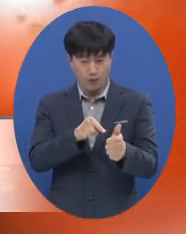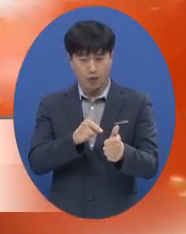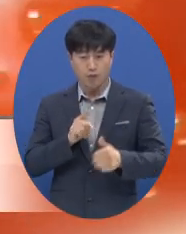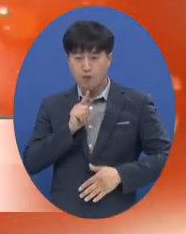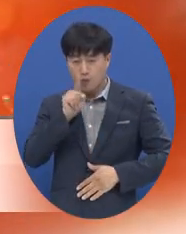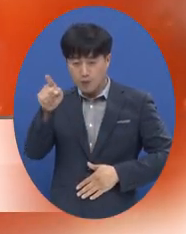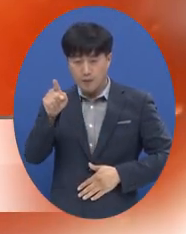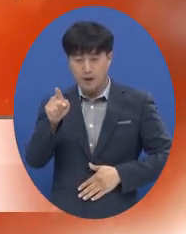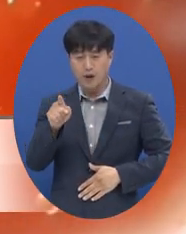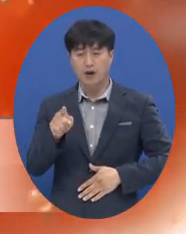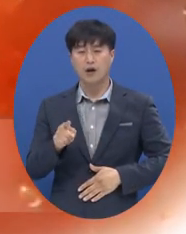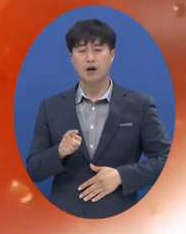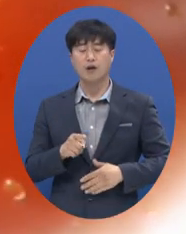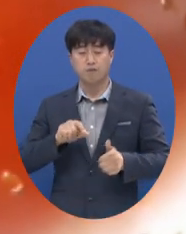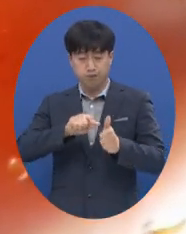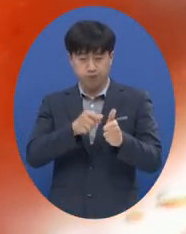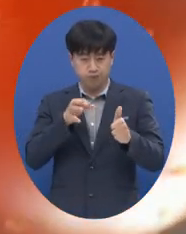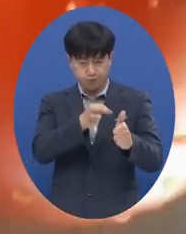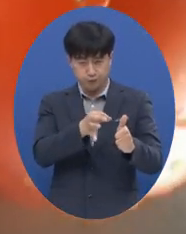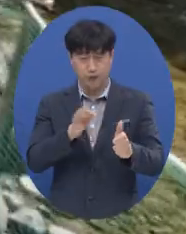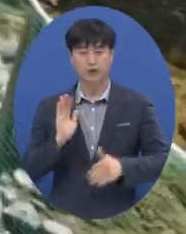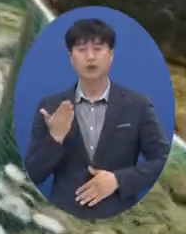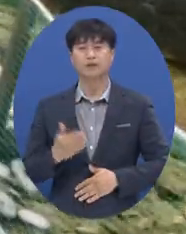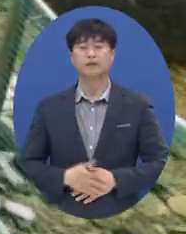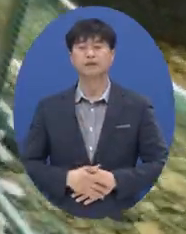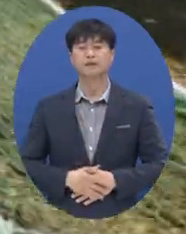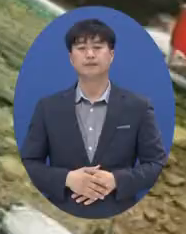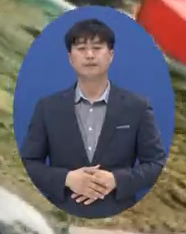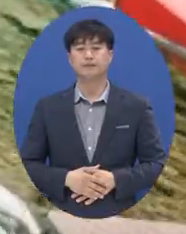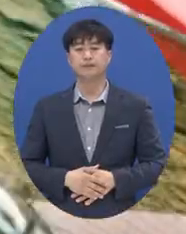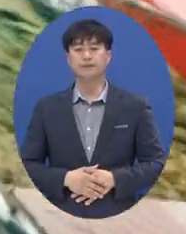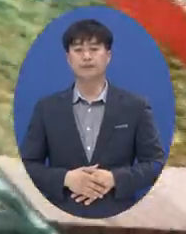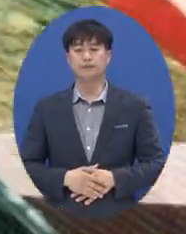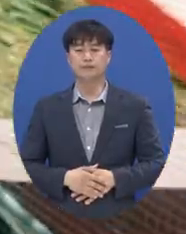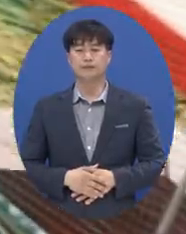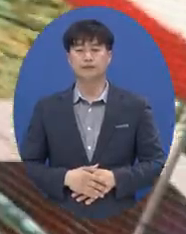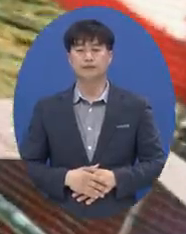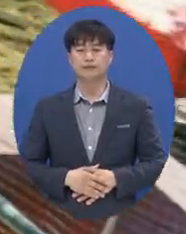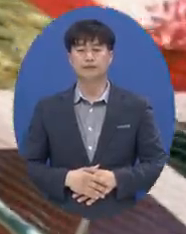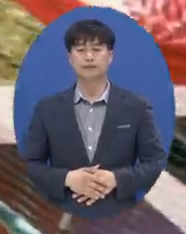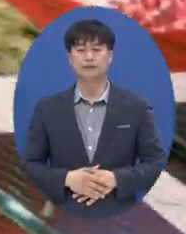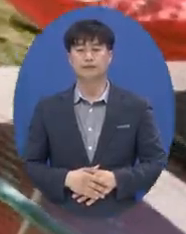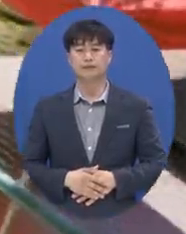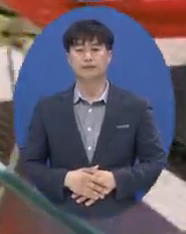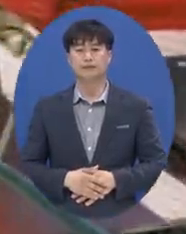고발, 이행 강제금 부과 등의 조치가 내려집니다. 경기주TV 한선지입니다.